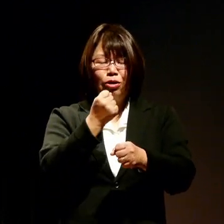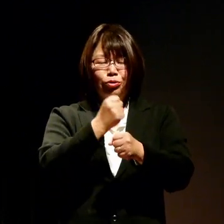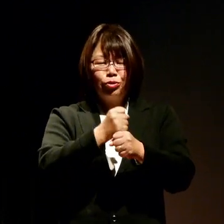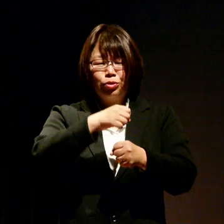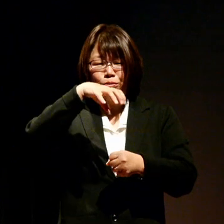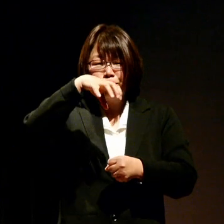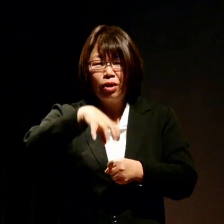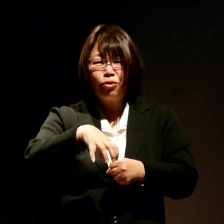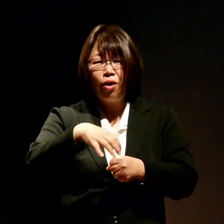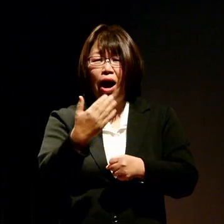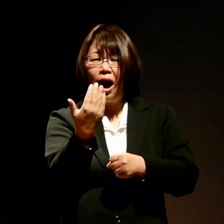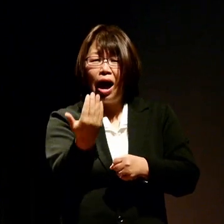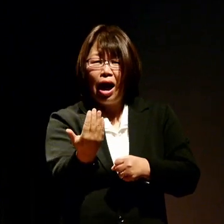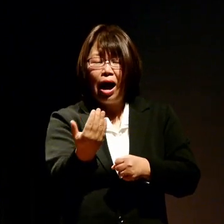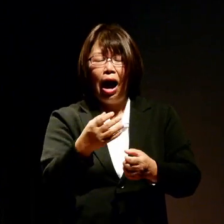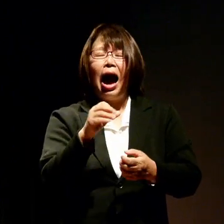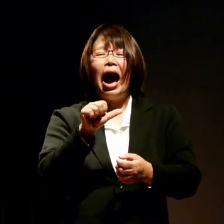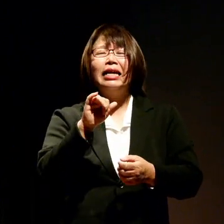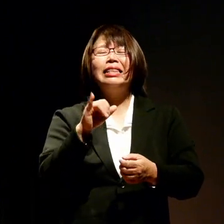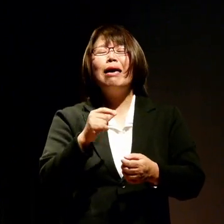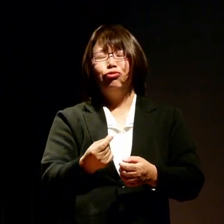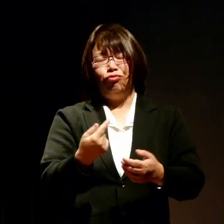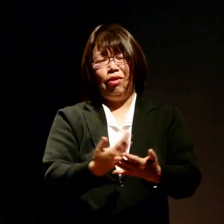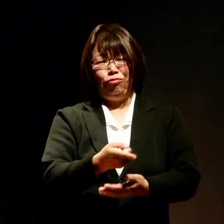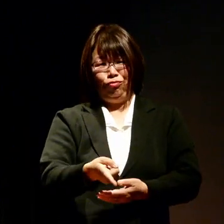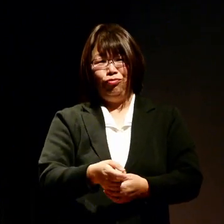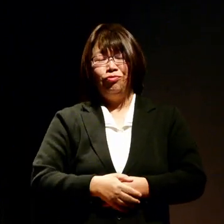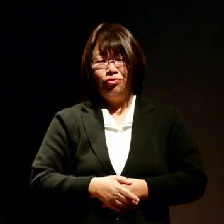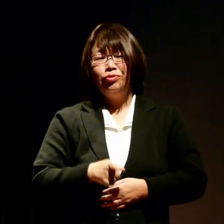るアイテムとなります。それが